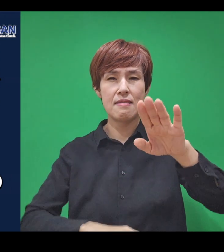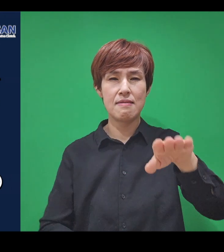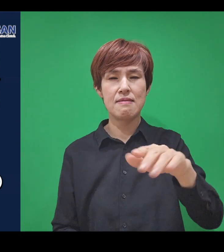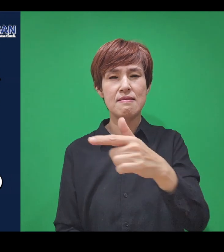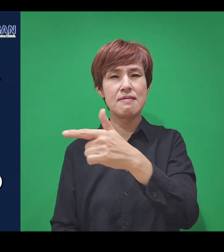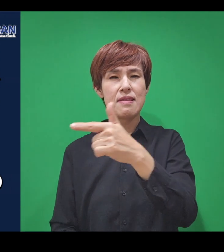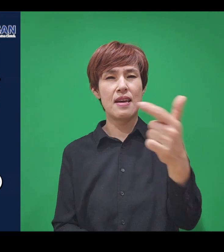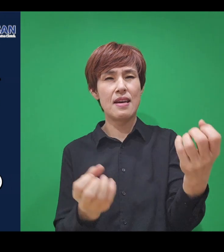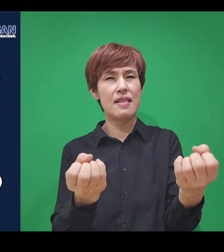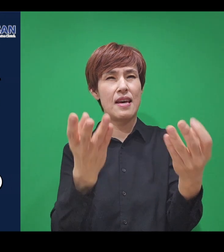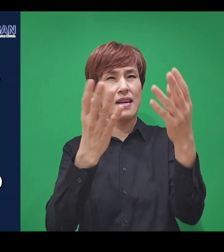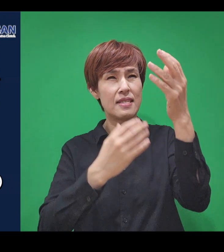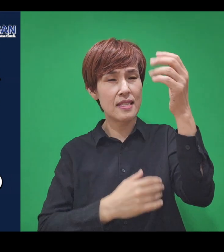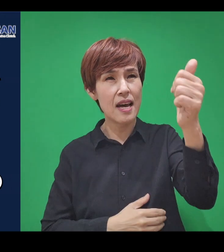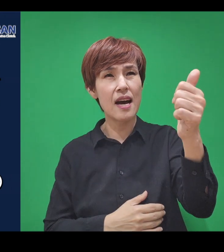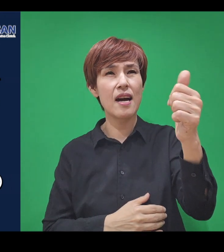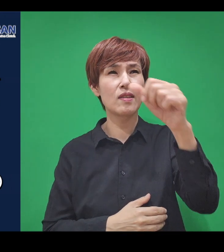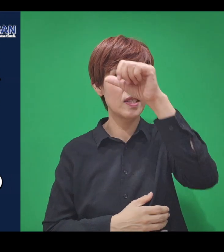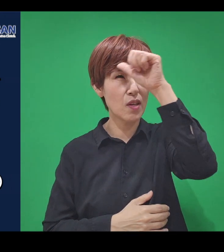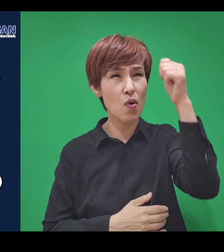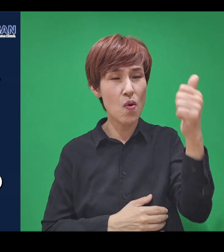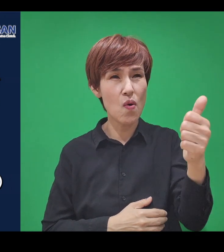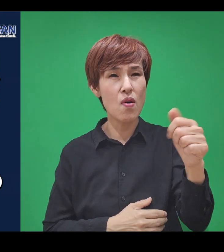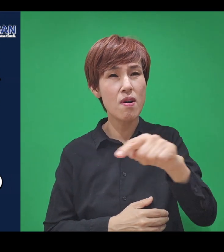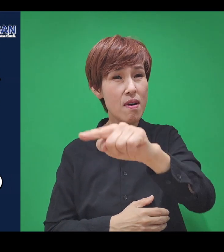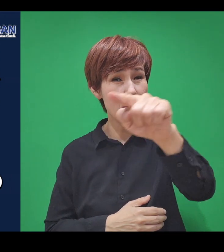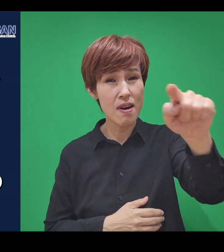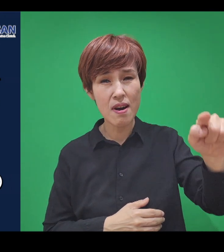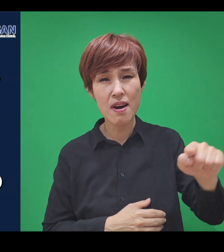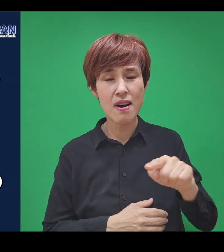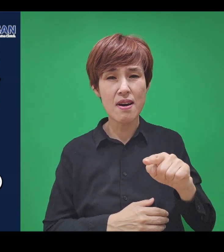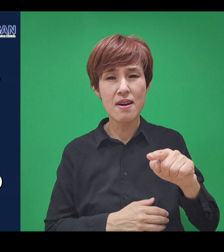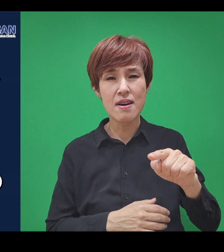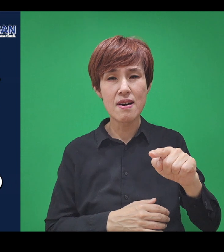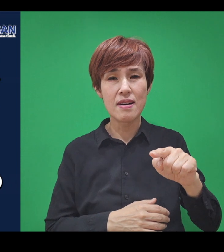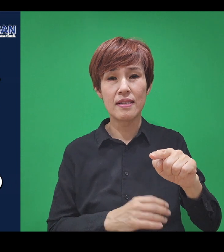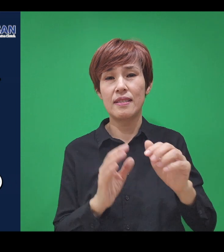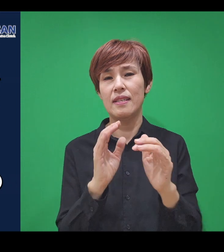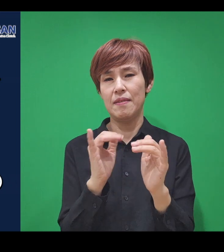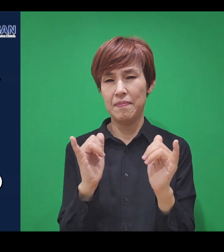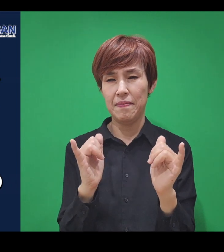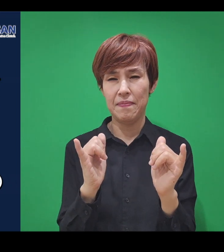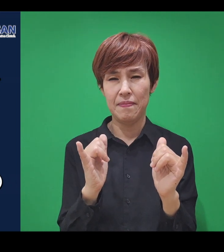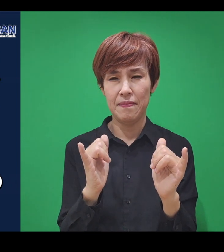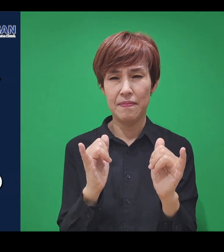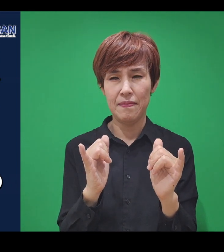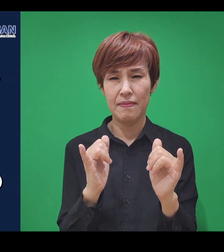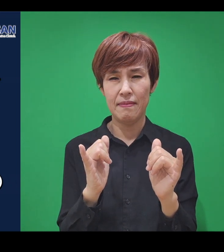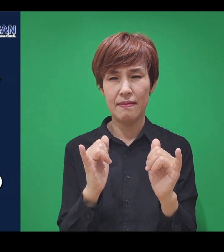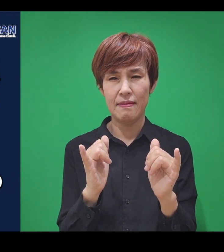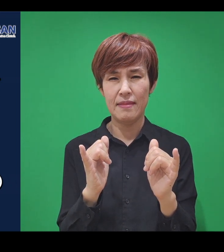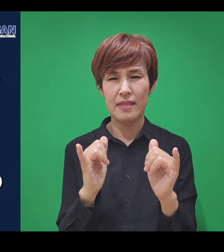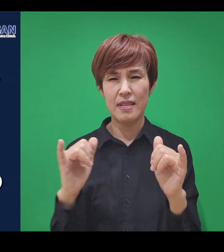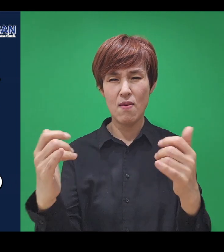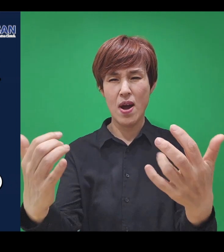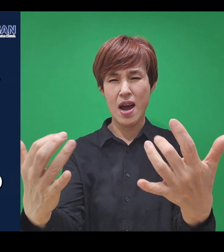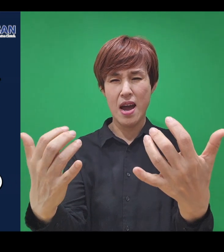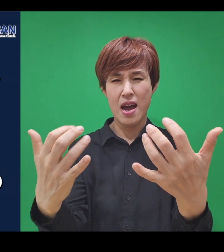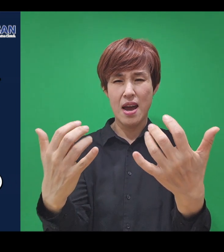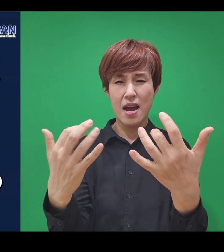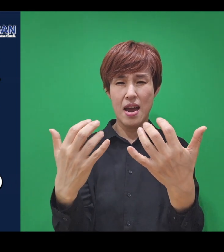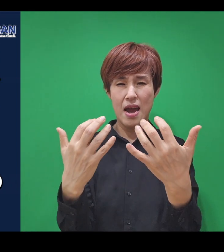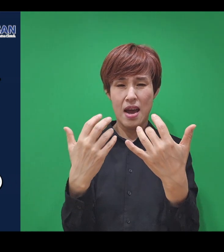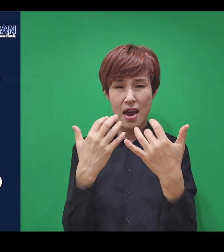대제사장들, 백성의 장로들과 그들에 의해 추동을 당한 사람들, 무리들까지도 다 몰려와